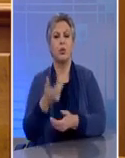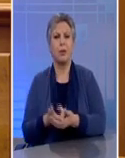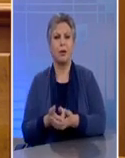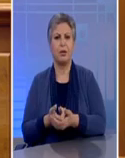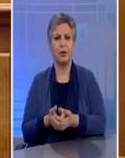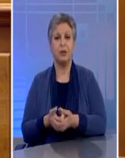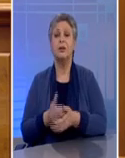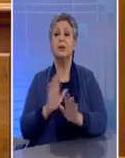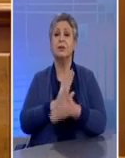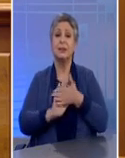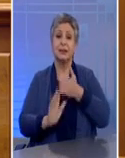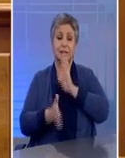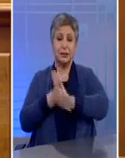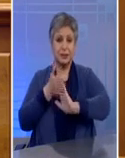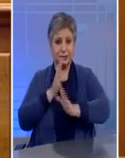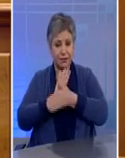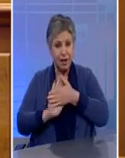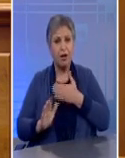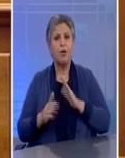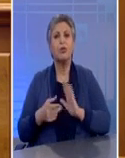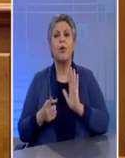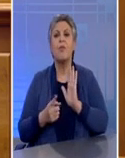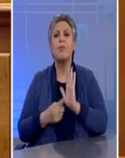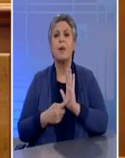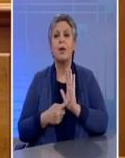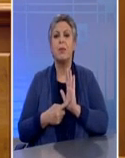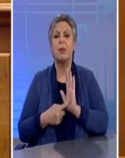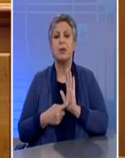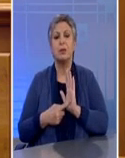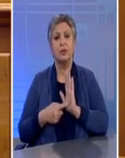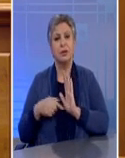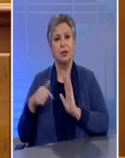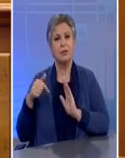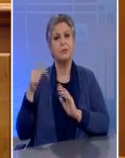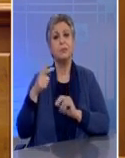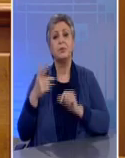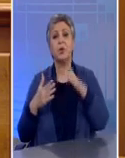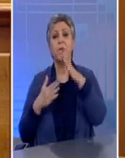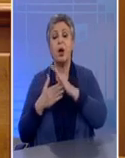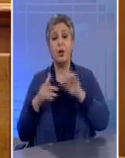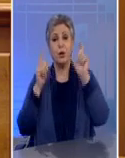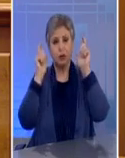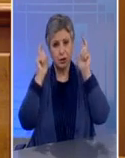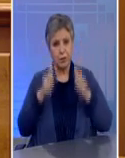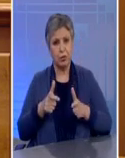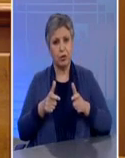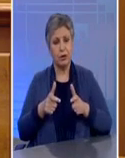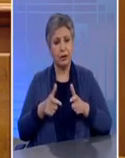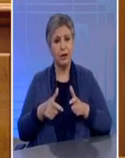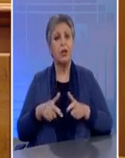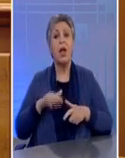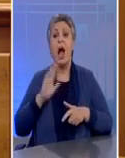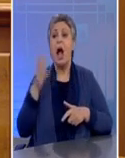Λοιπόν, τελεία και παύλα, πρέπει με απόφαση υπό τον πρόεδρο της Δημοκρατίας, αν έχει αυτή η αίθουσα